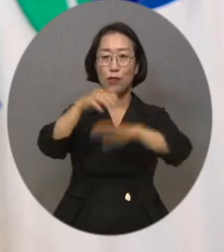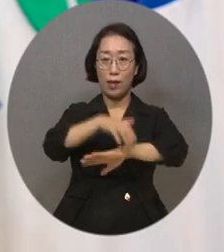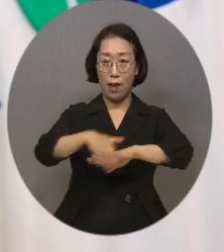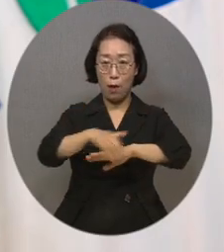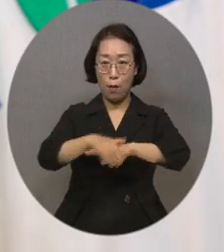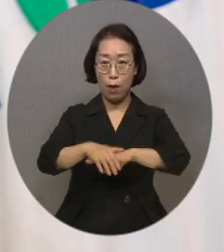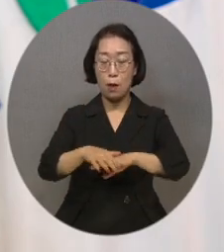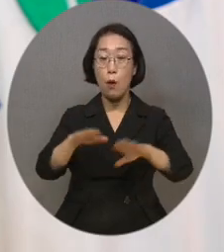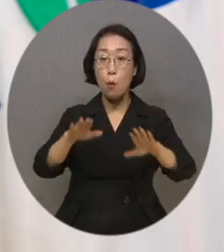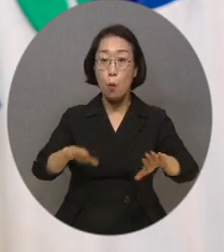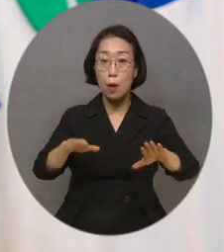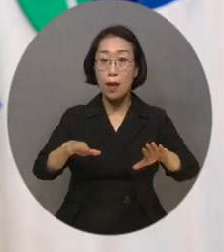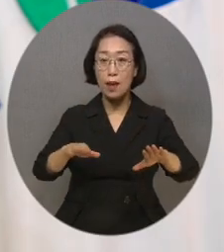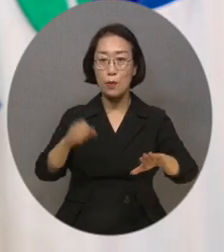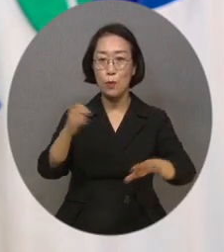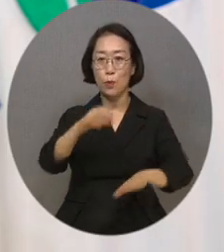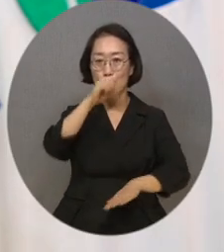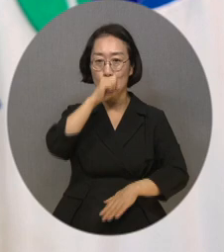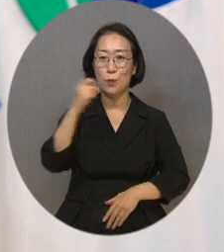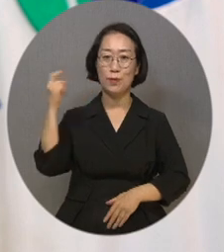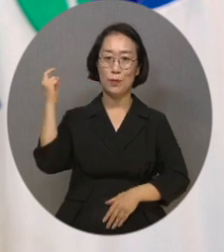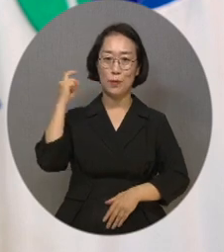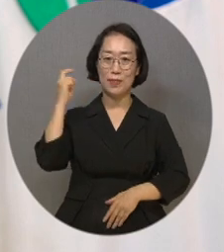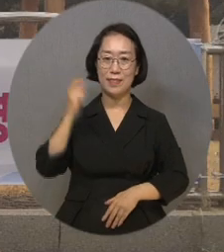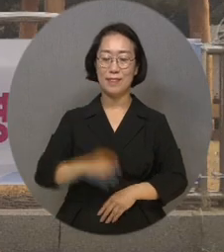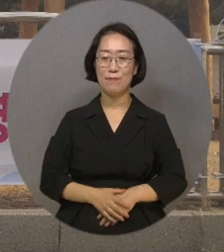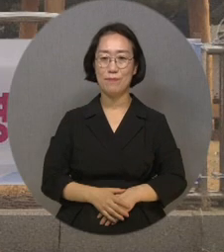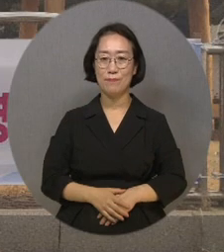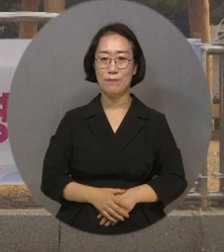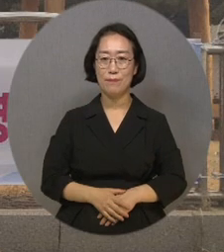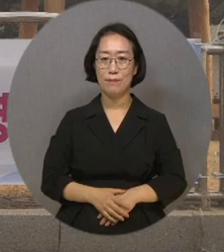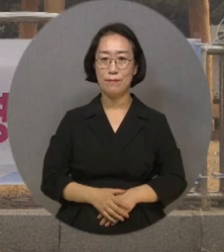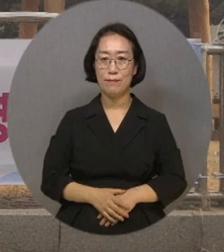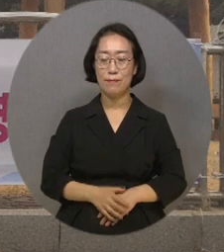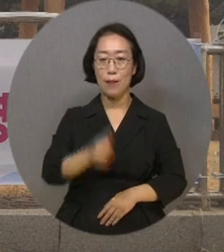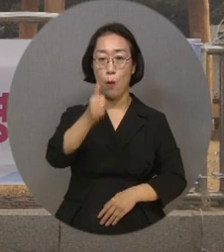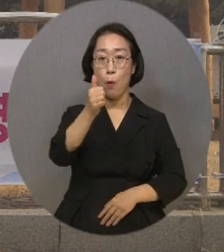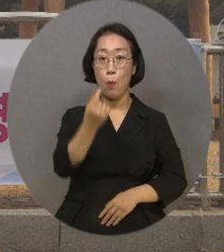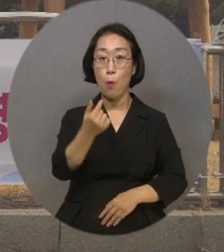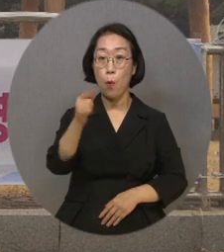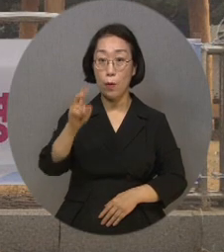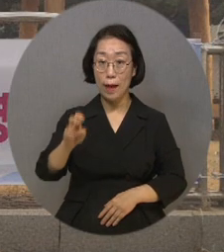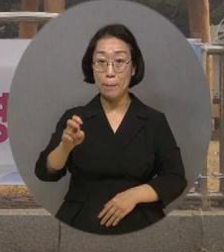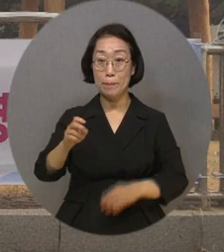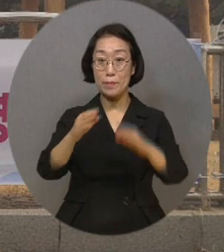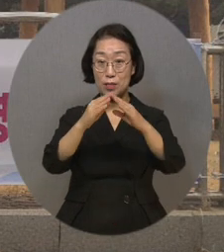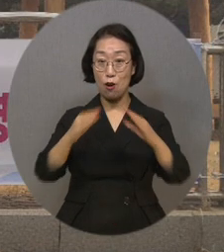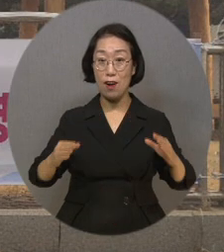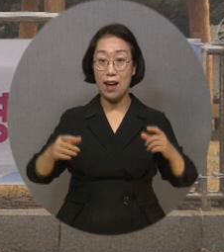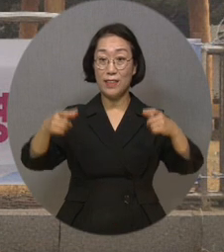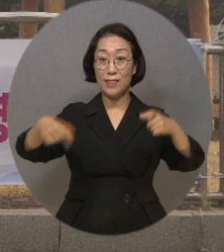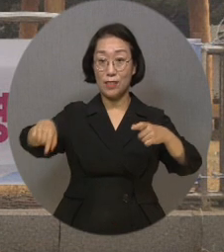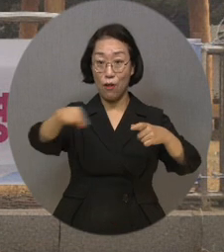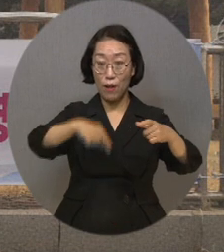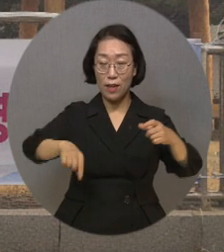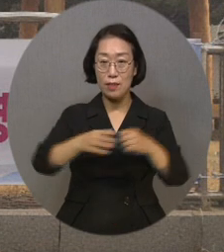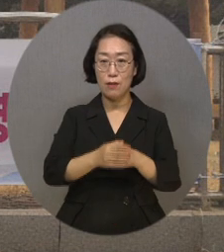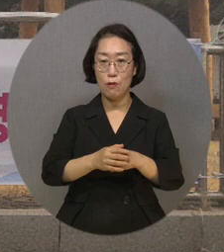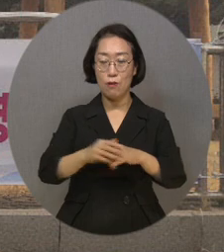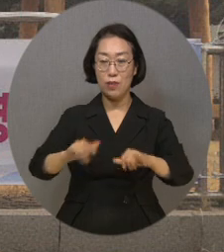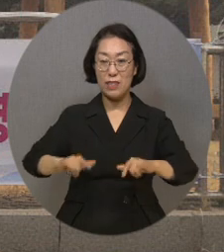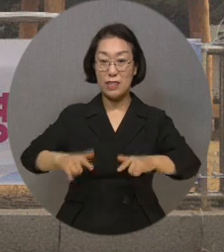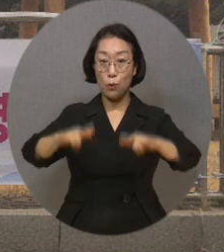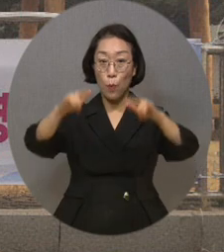이제 사실 좋은 소식이 또 있었는데 저희가 그 호남권 드론 통합 지원센터라고 해서 이 드론을